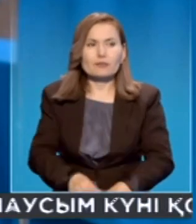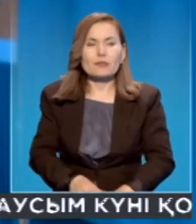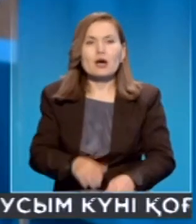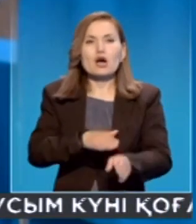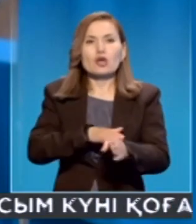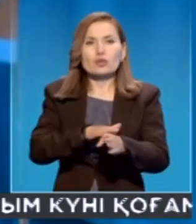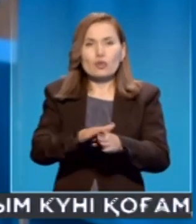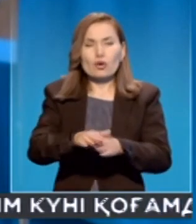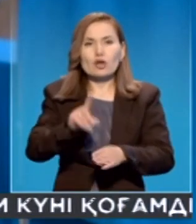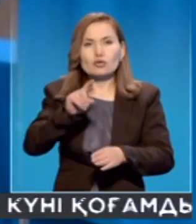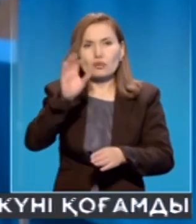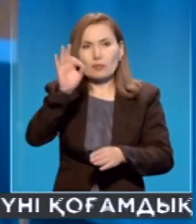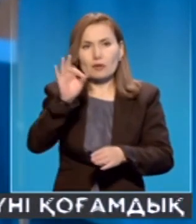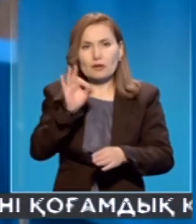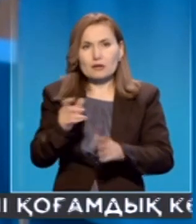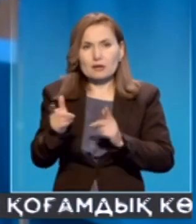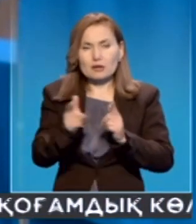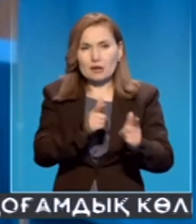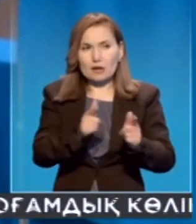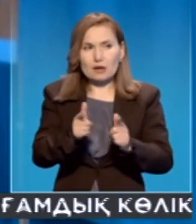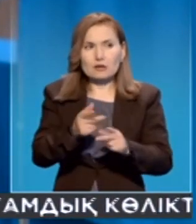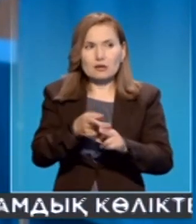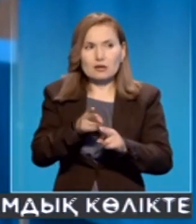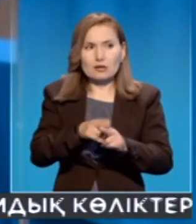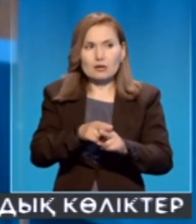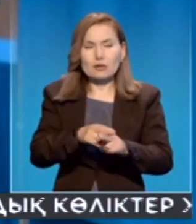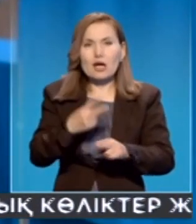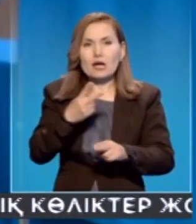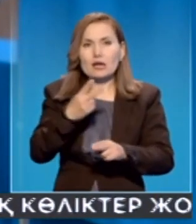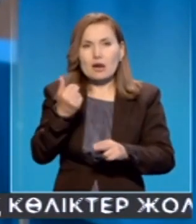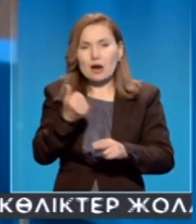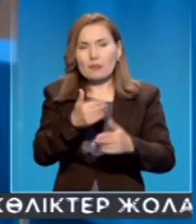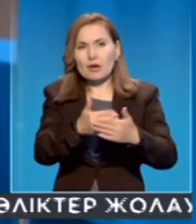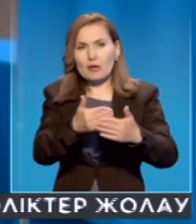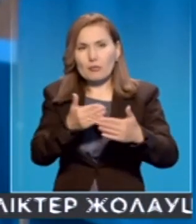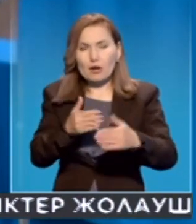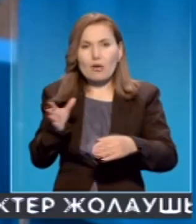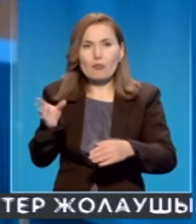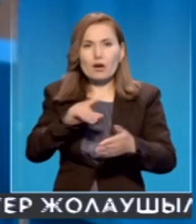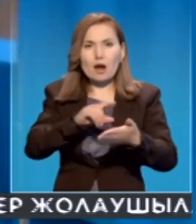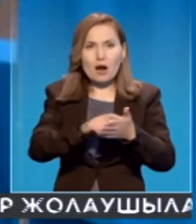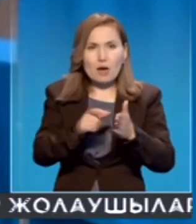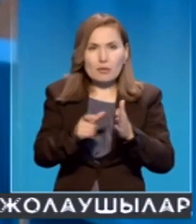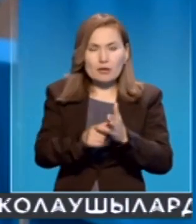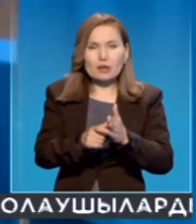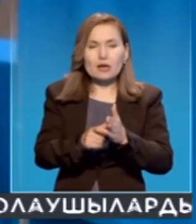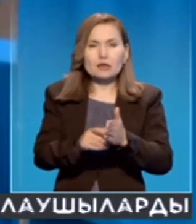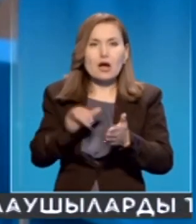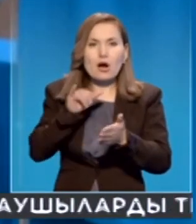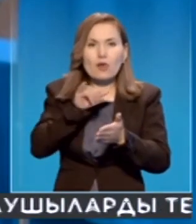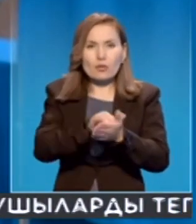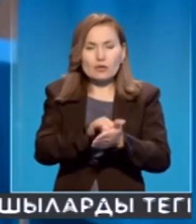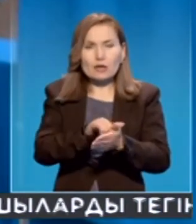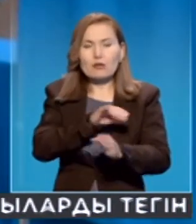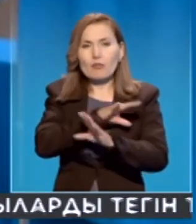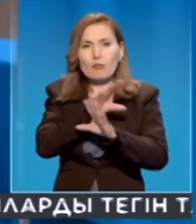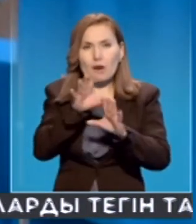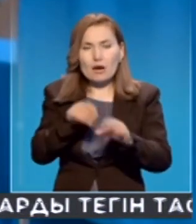толықтай дайынбыз деп есептейміз. Өйткені 2 апта бұрын бізге бүкіл кабинкаларды орнатып, бүкіл